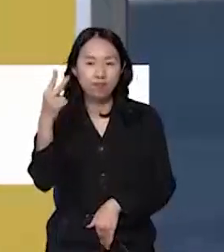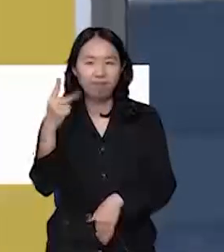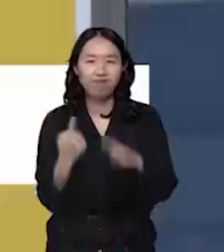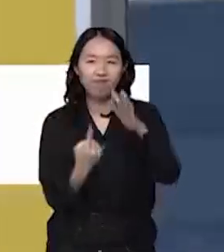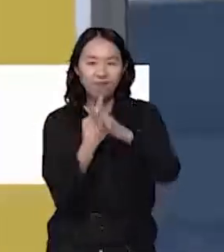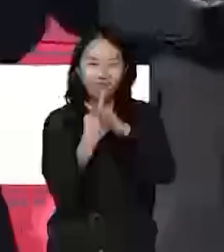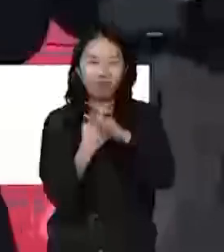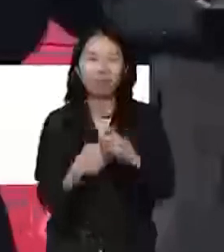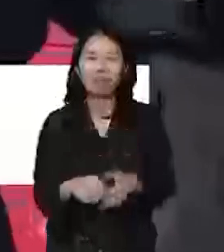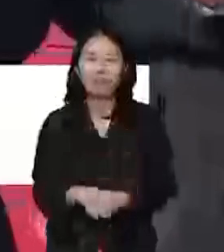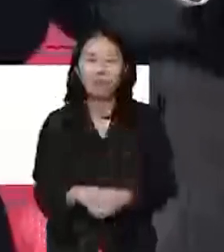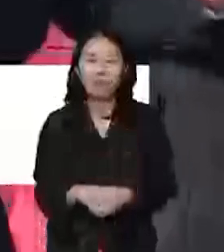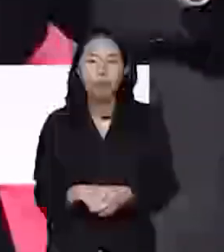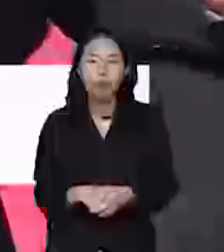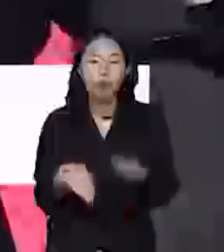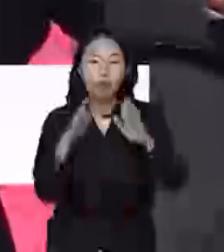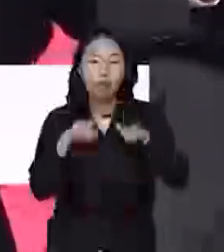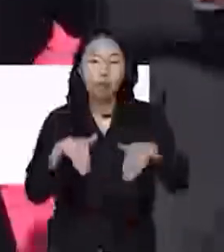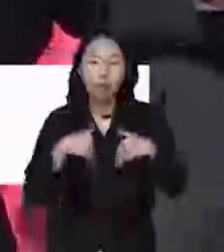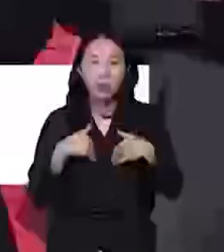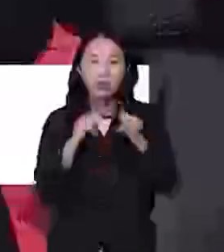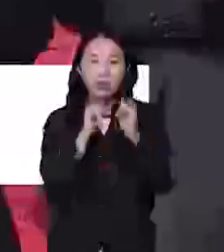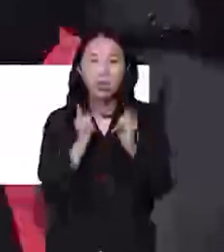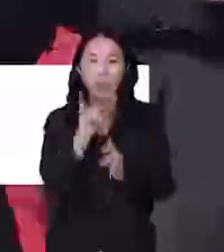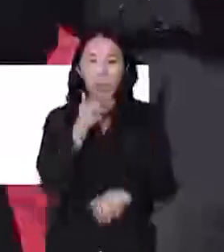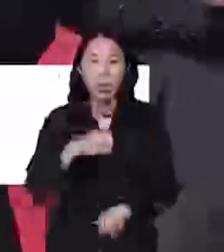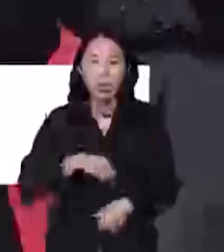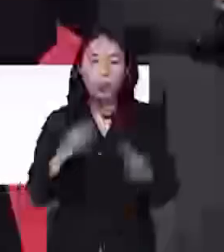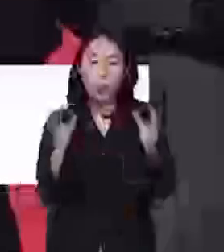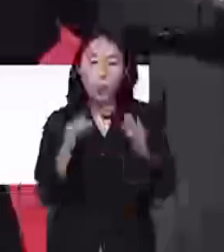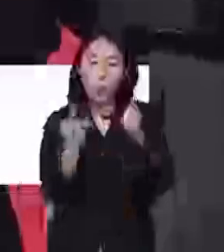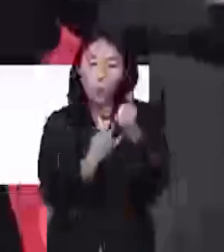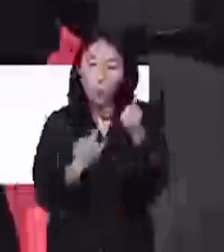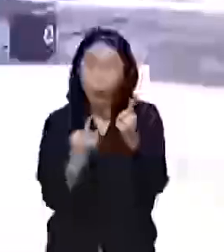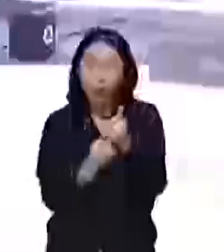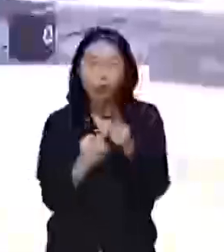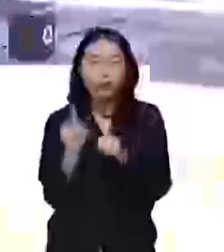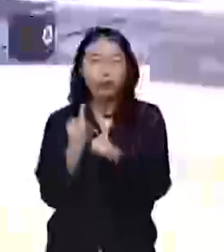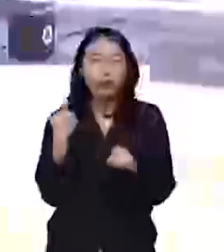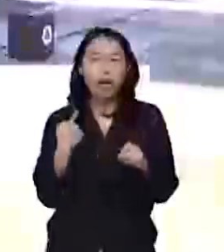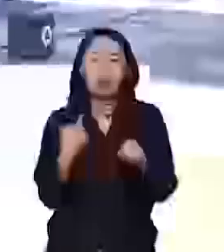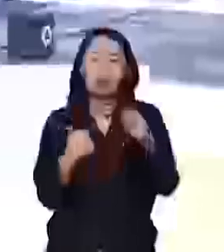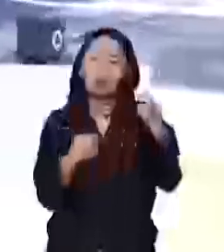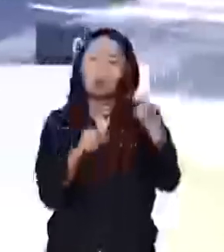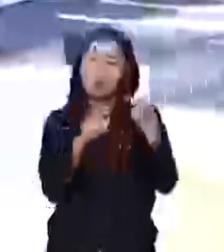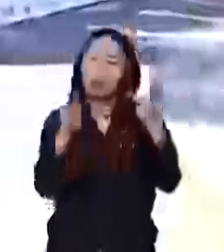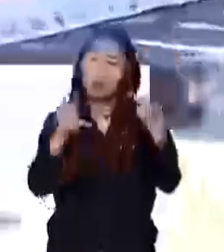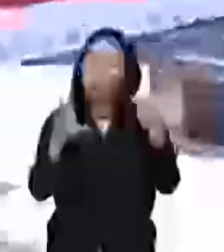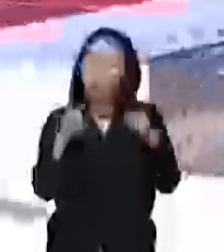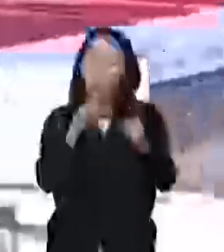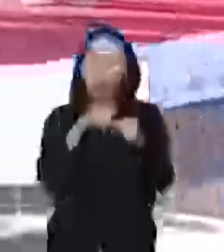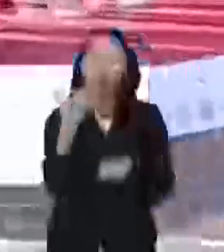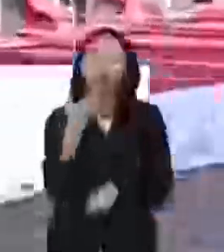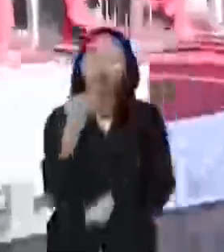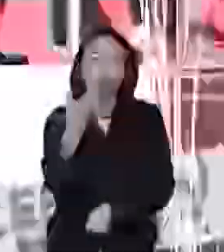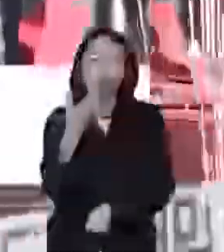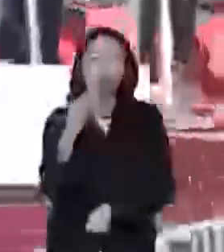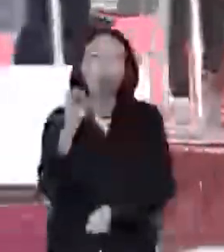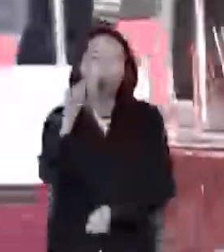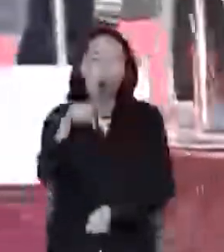밝혔습니다. 앞서 전남사회복지공동모금회 역시 지난 25일 목표액 99억